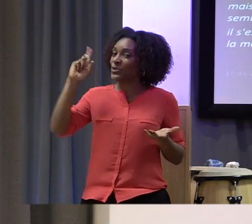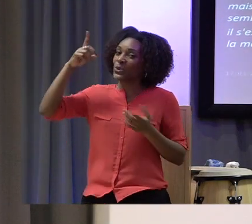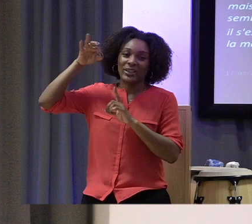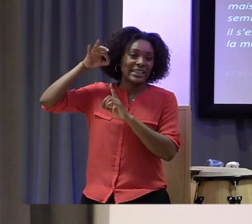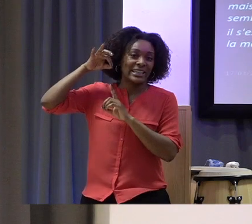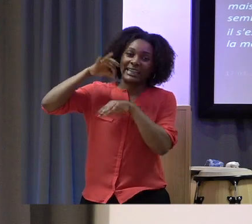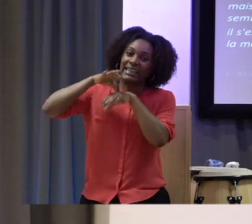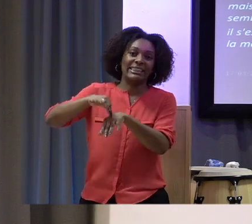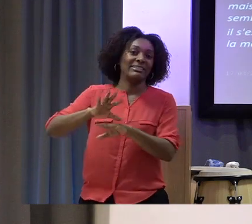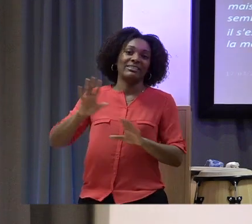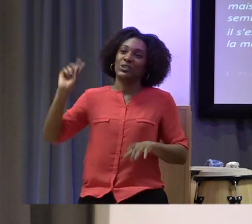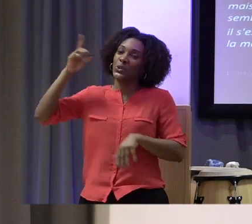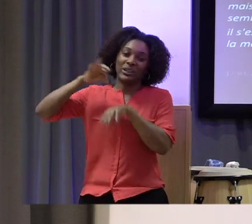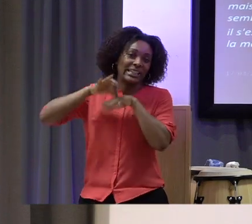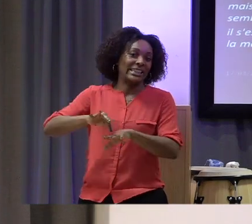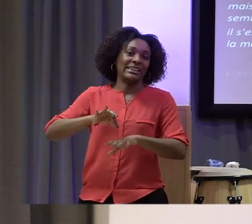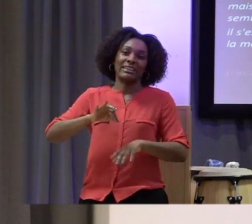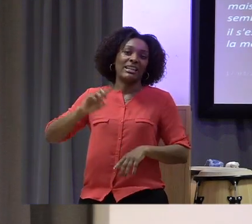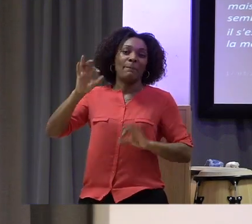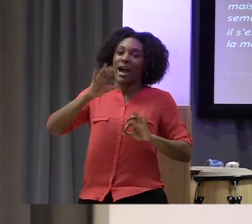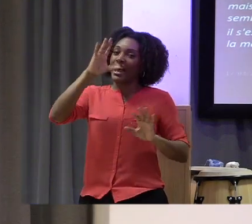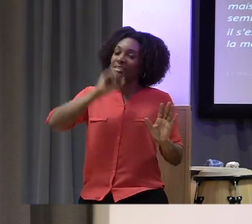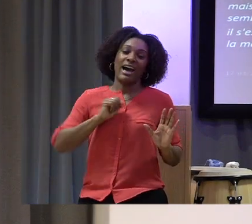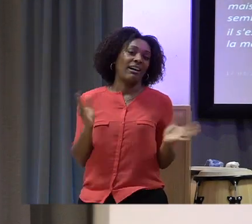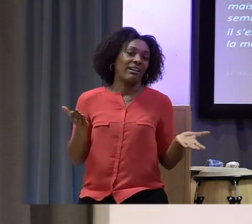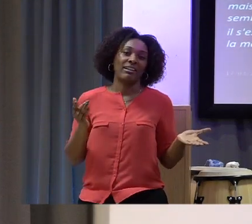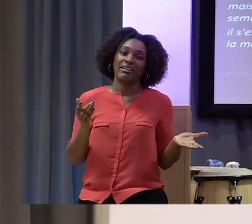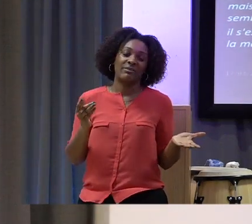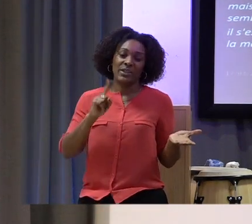Dieu le sait parce que Dieu ne fait rien au hasard.